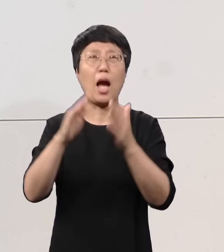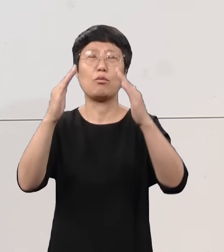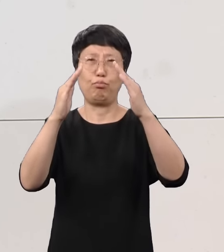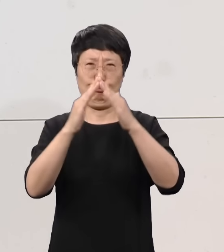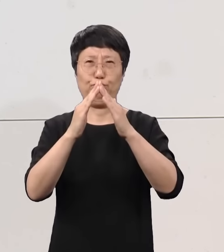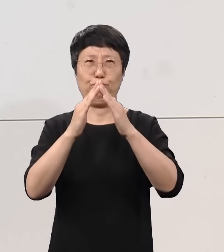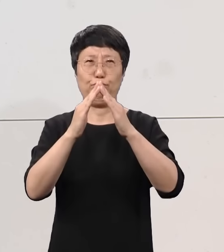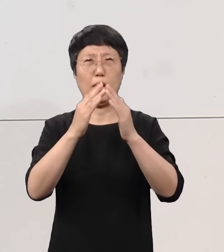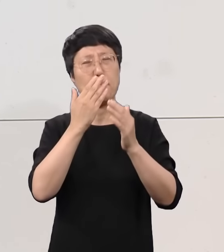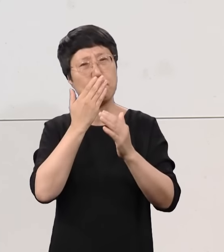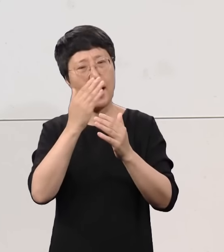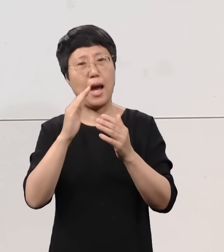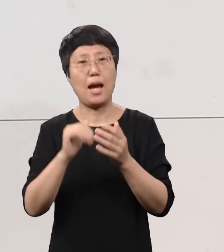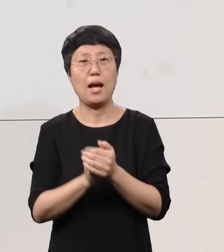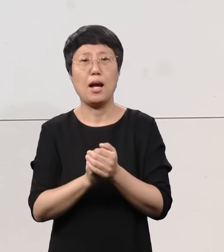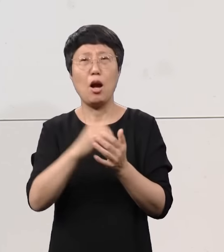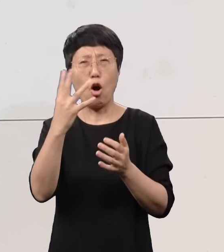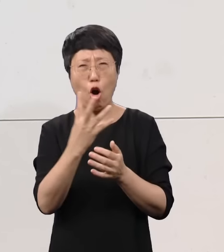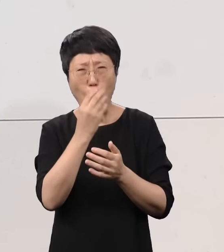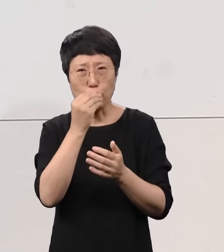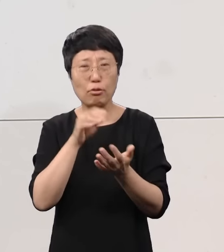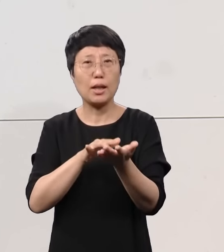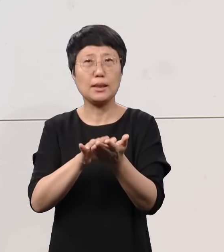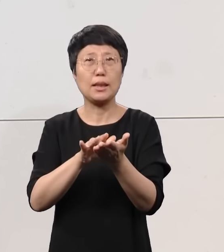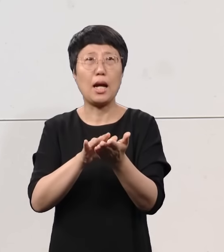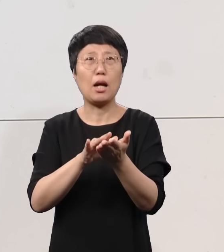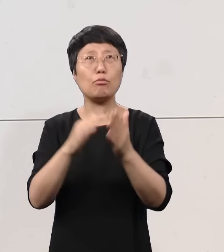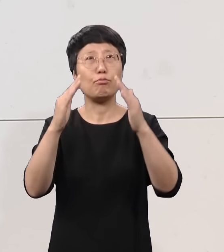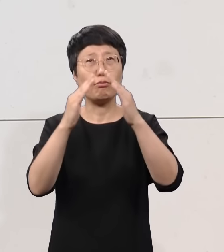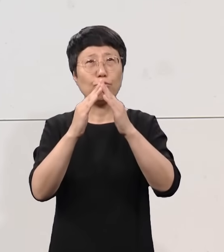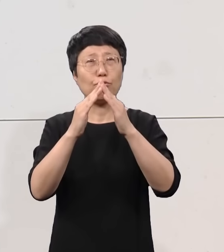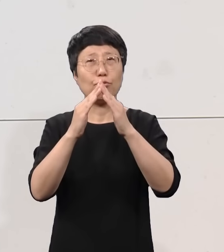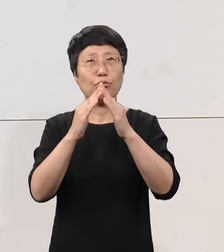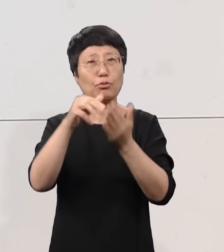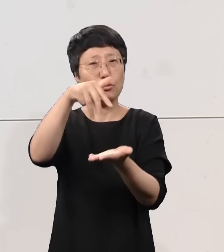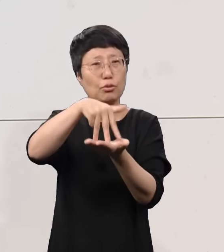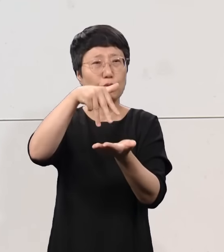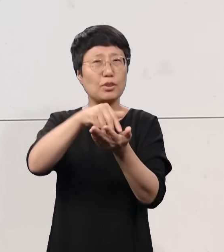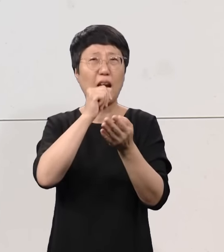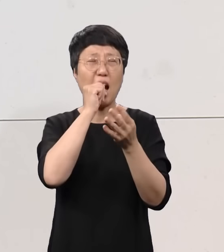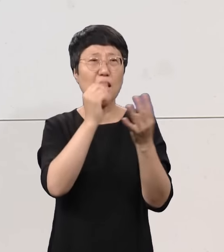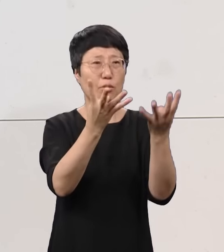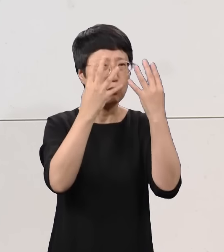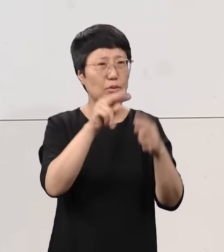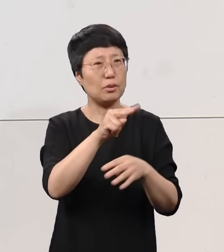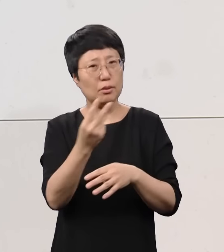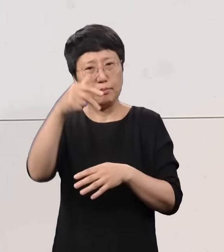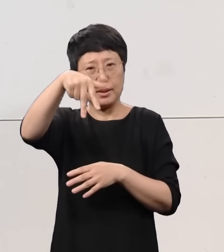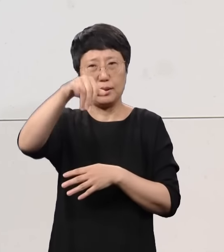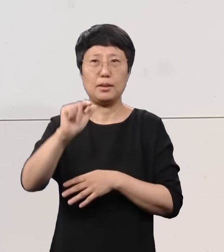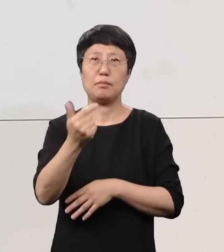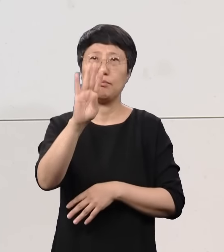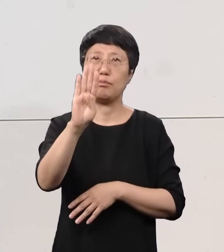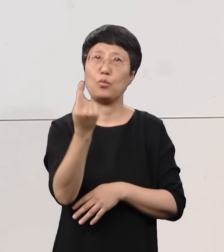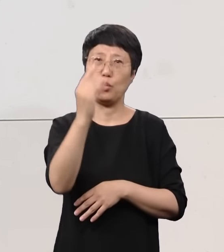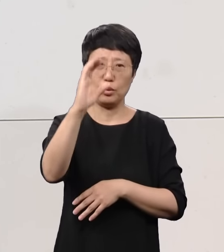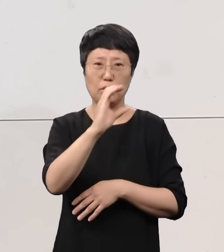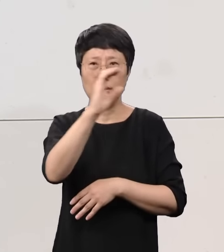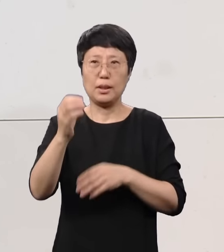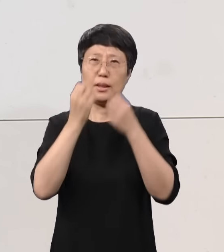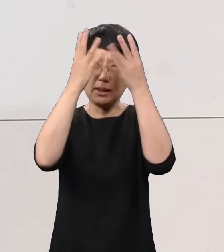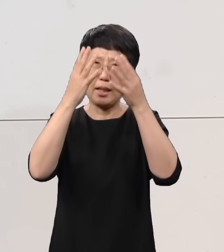약국이 보면 옆에 있는 우리 성당에도 생겨나기를 또